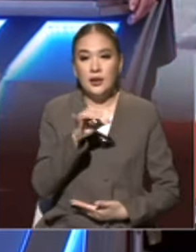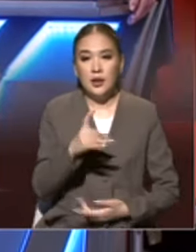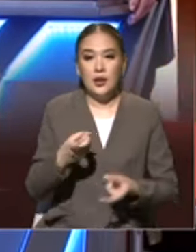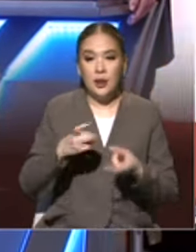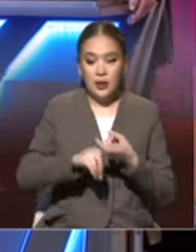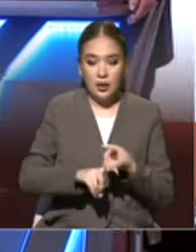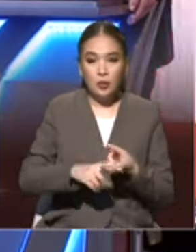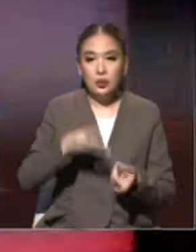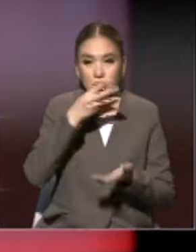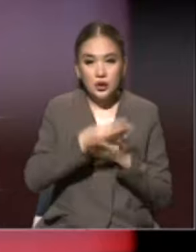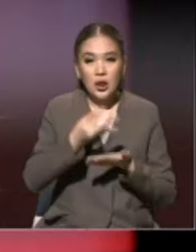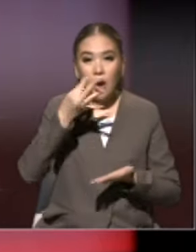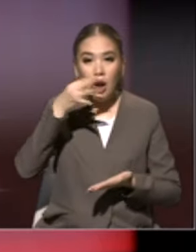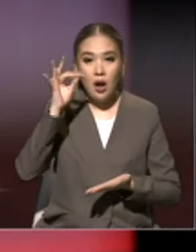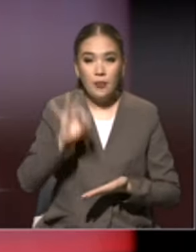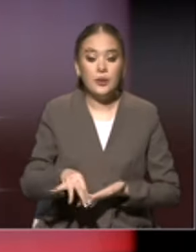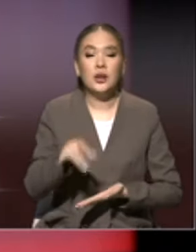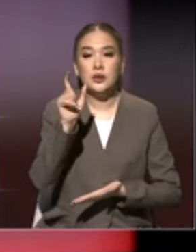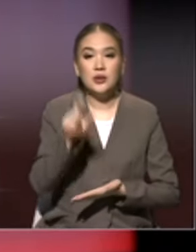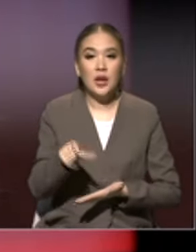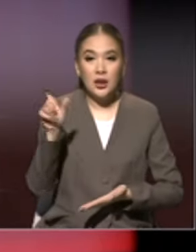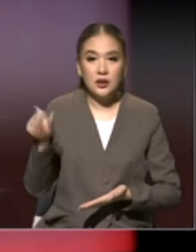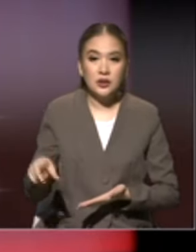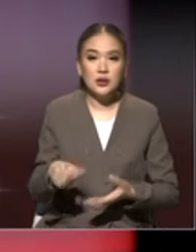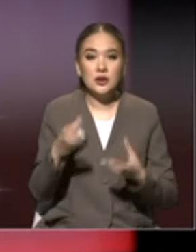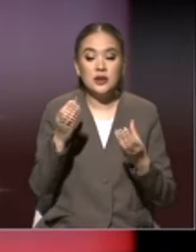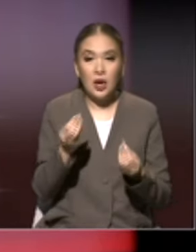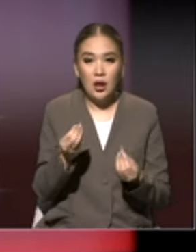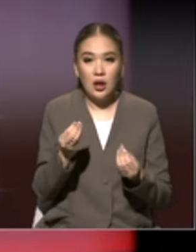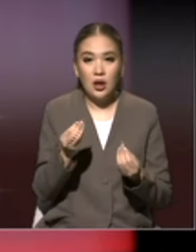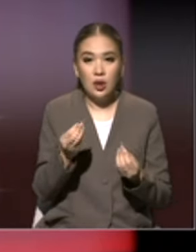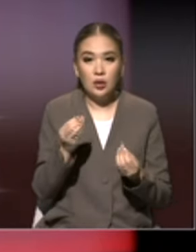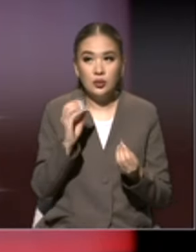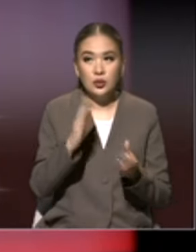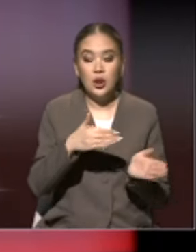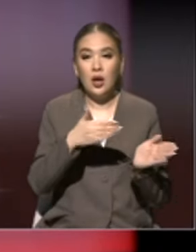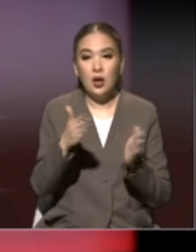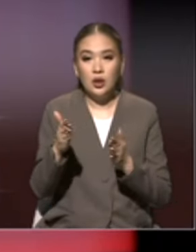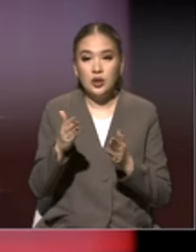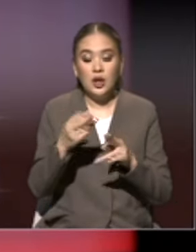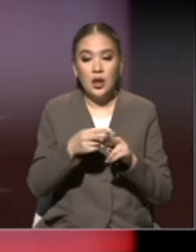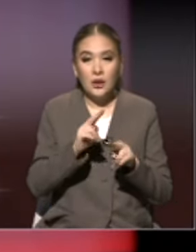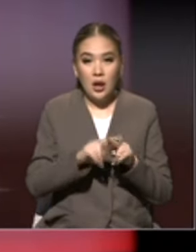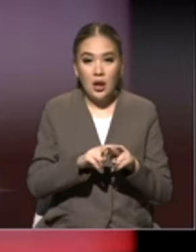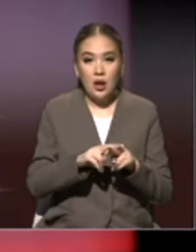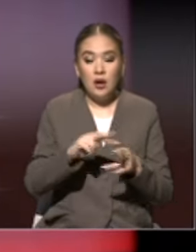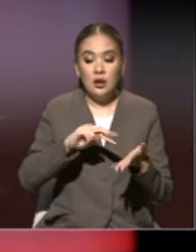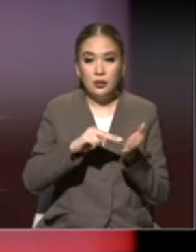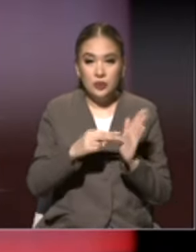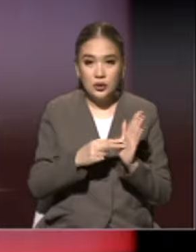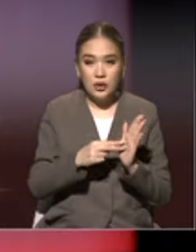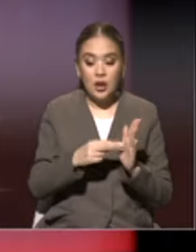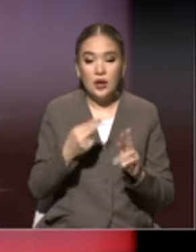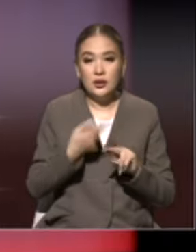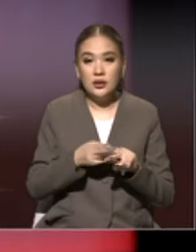өздерінің маманын тағы да оған проект жасап, соған деңгейлес проект жасау керек. Бұл кезде